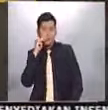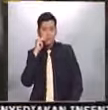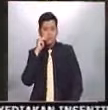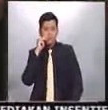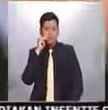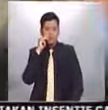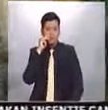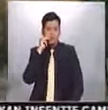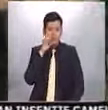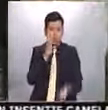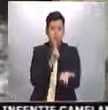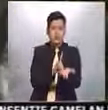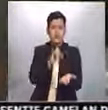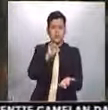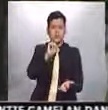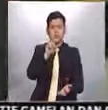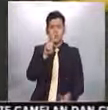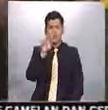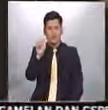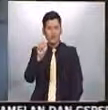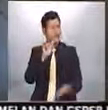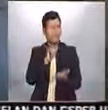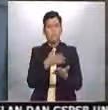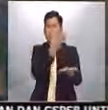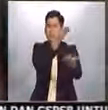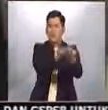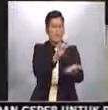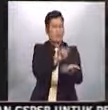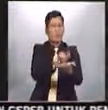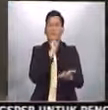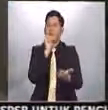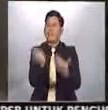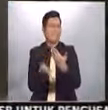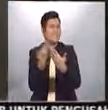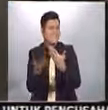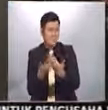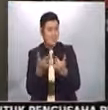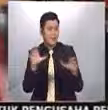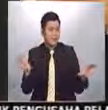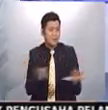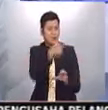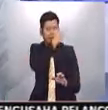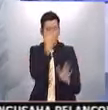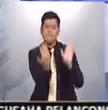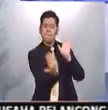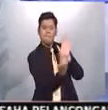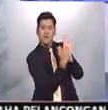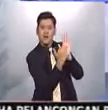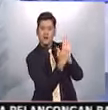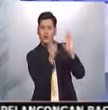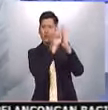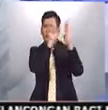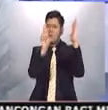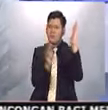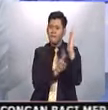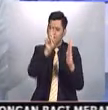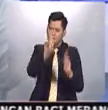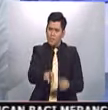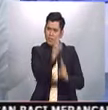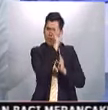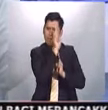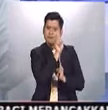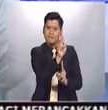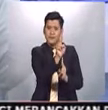Murugan berpendapat usul tersebut tidak semudah yang disangka. Ini kerana terdapat kekangan dan batasan undang-undang yang perlu